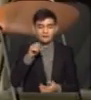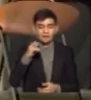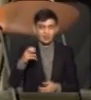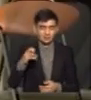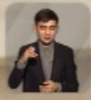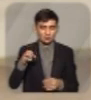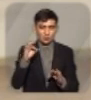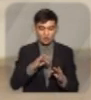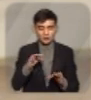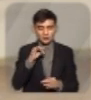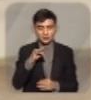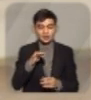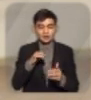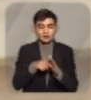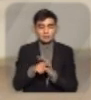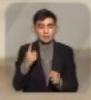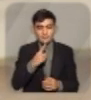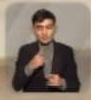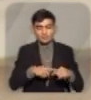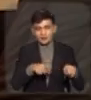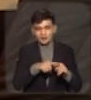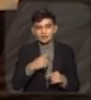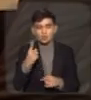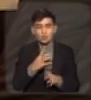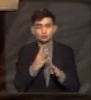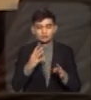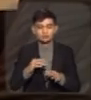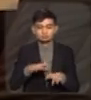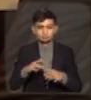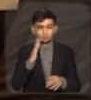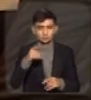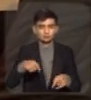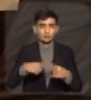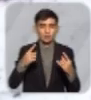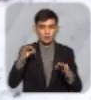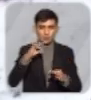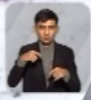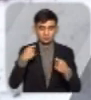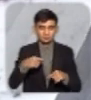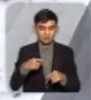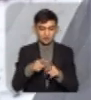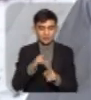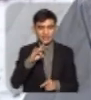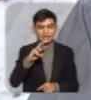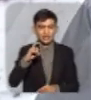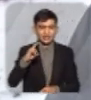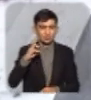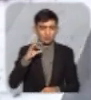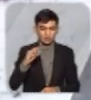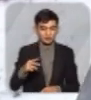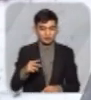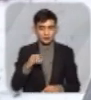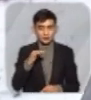Аналитики ждут, что агентство в первую очередь займется вопросами развития зарегулированного рынка. По нашему законодательству у